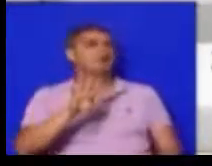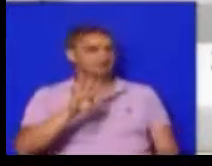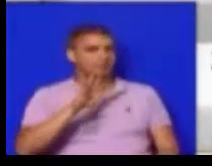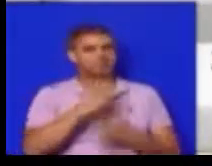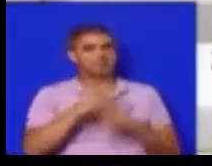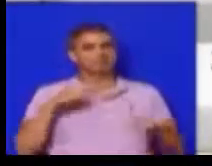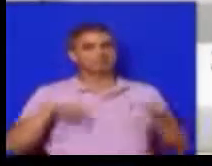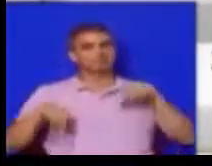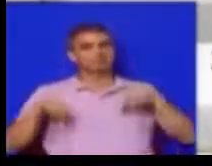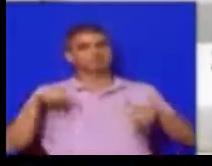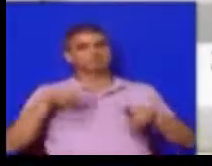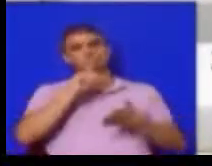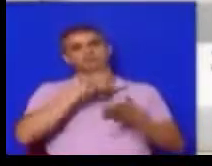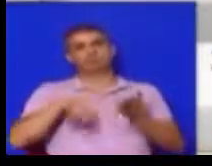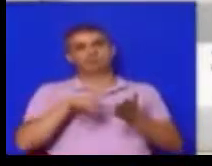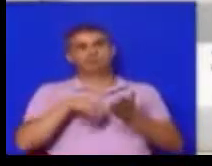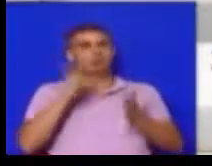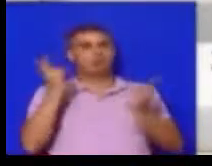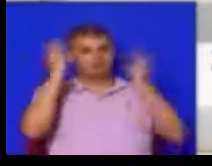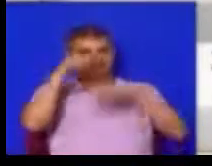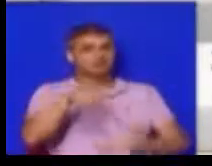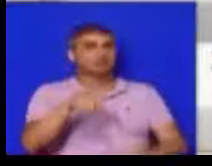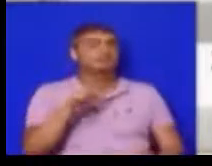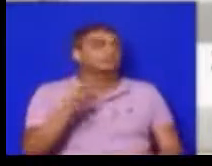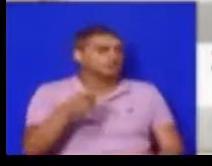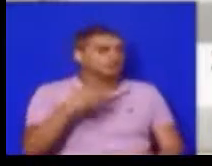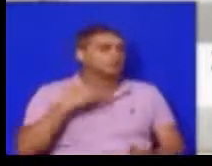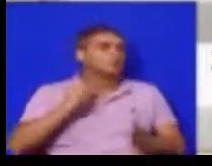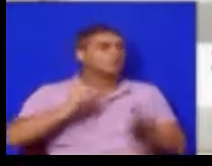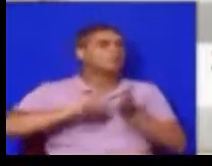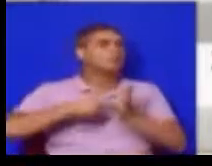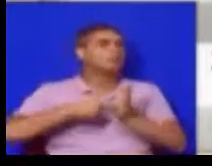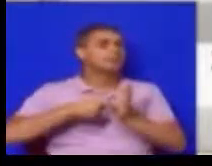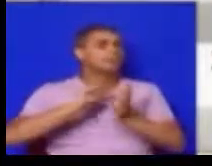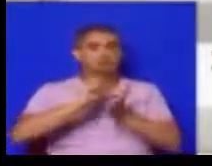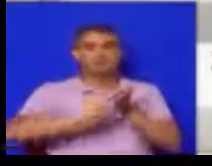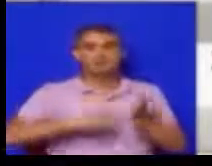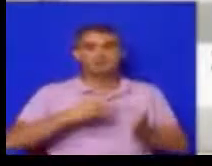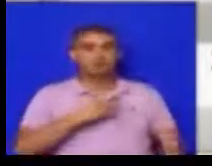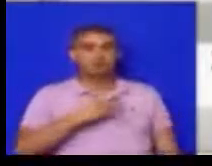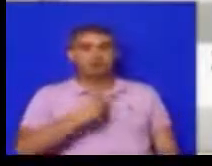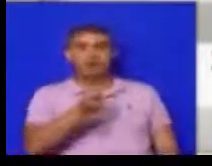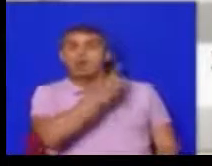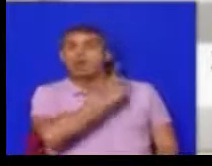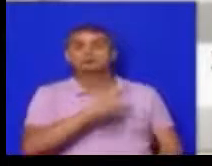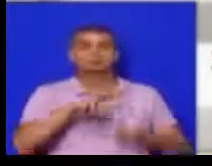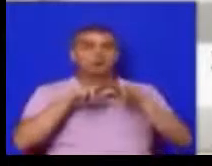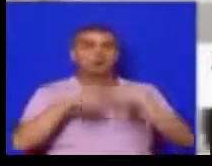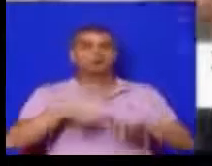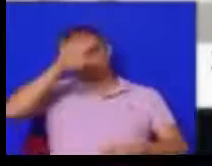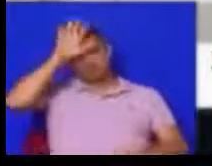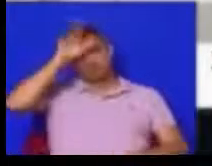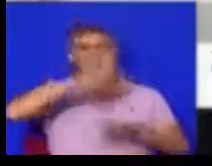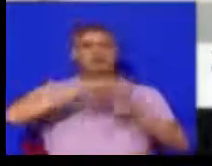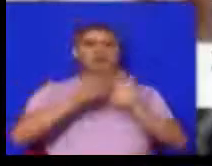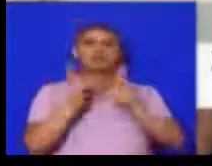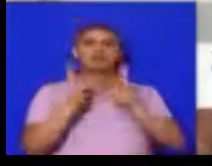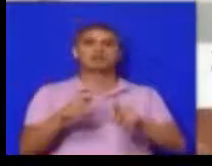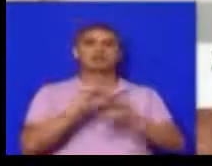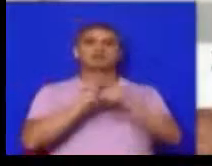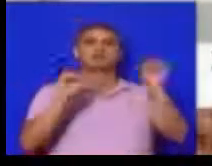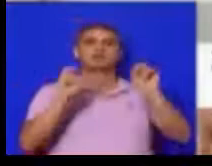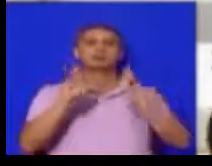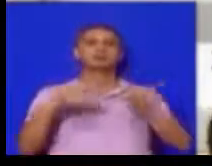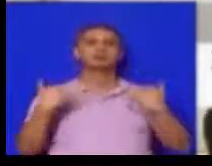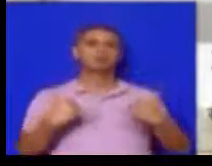נסוגו מההסכם הזה. ולכן הנקודה שאני מאוד מדגיש בנייר הזה, היא שאסור להשאיר לאיראן את כל היכולת הגרעינית שיש לה